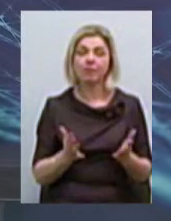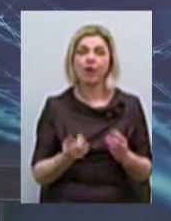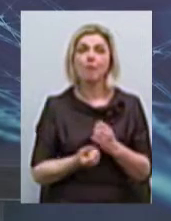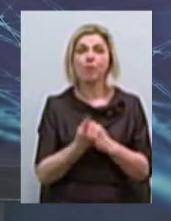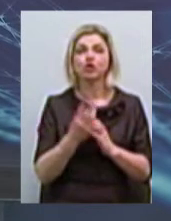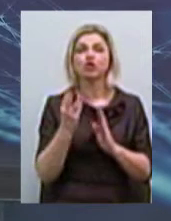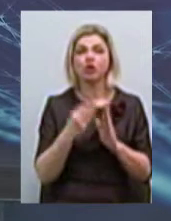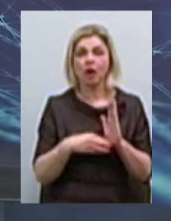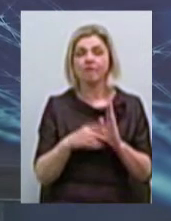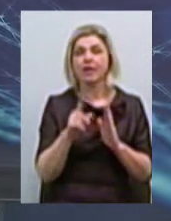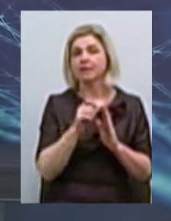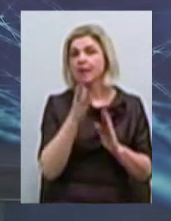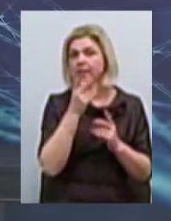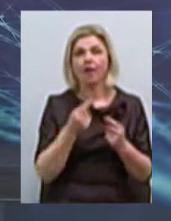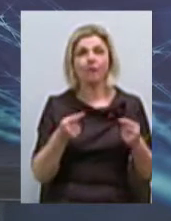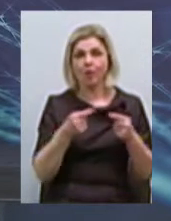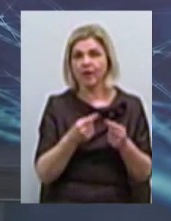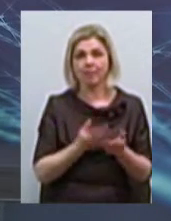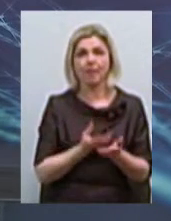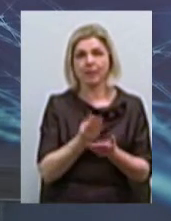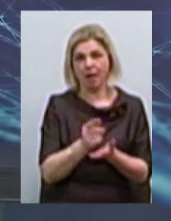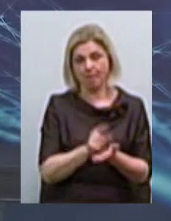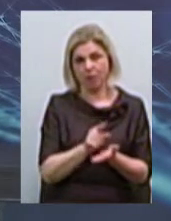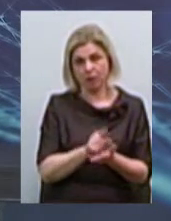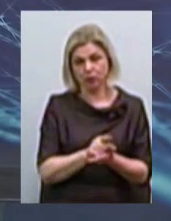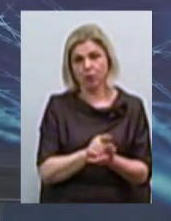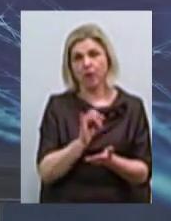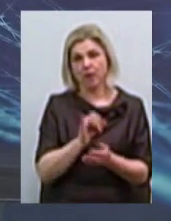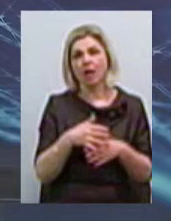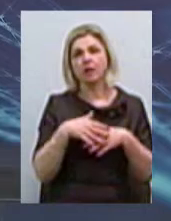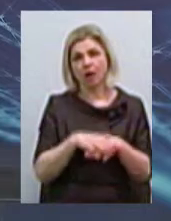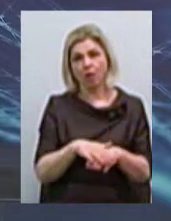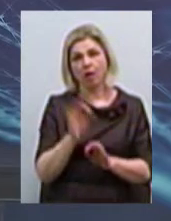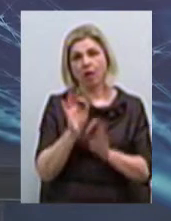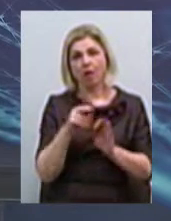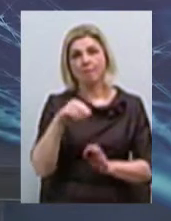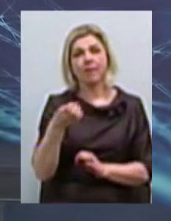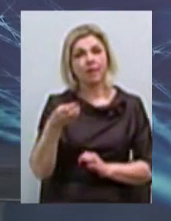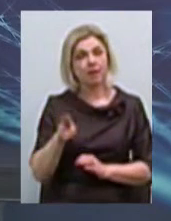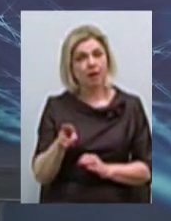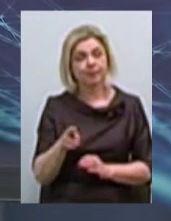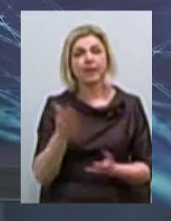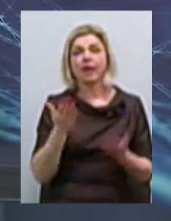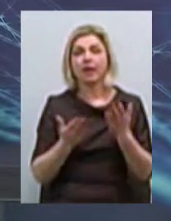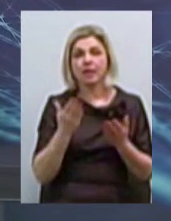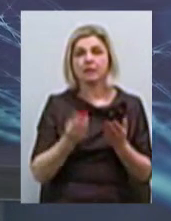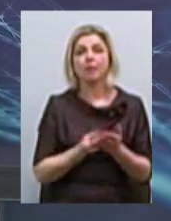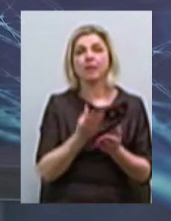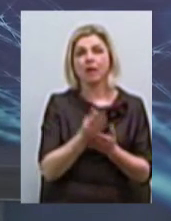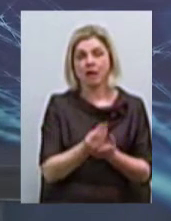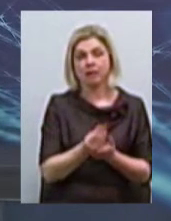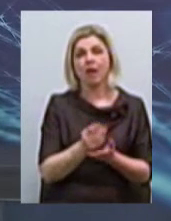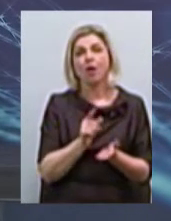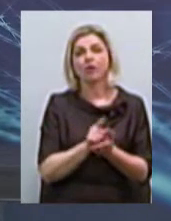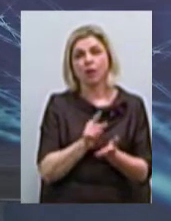виникає штрафна санкція за несвоєчасну сплату податку та нараховується пеня. Якщо сплата податкового зобов'язання